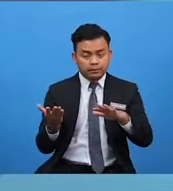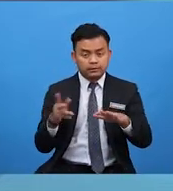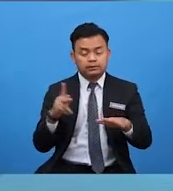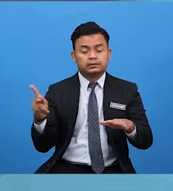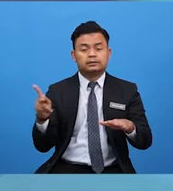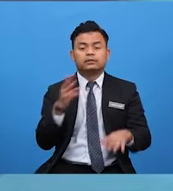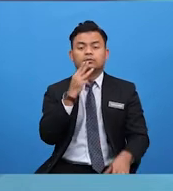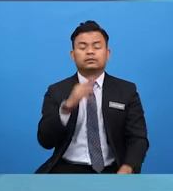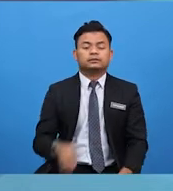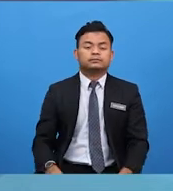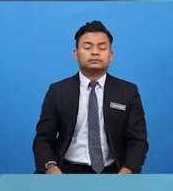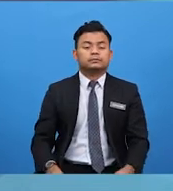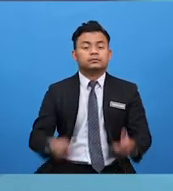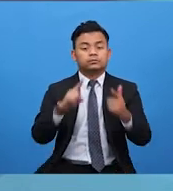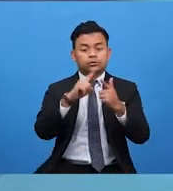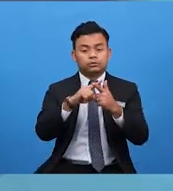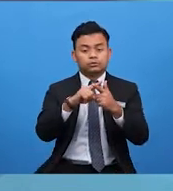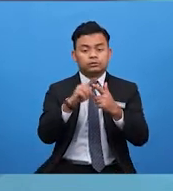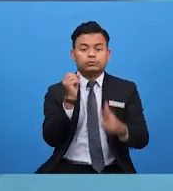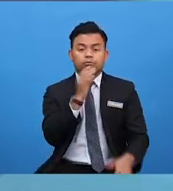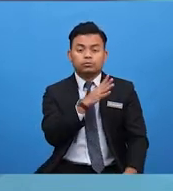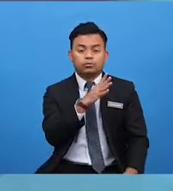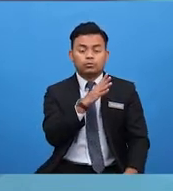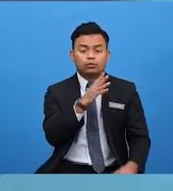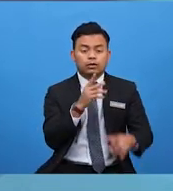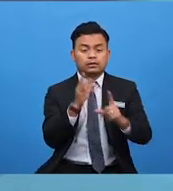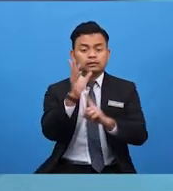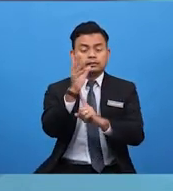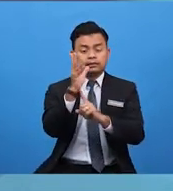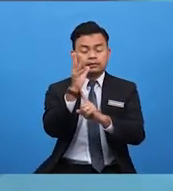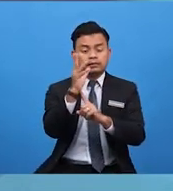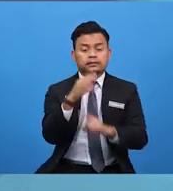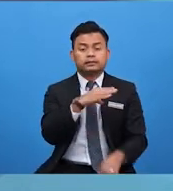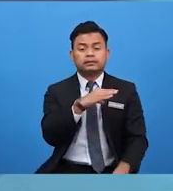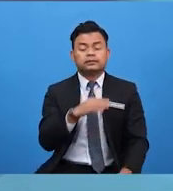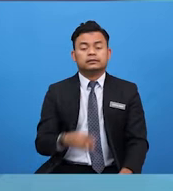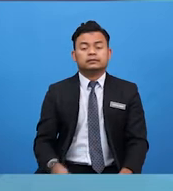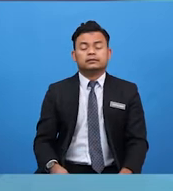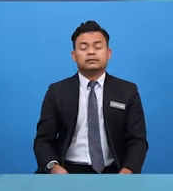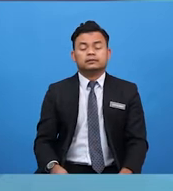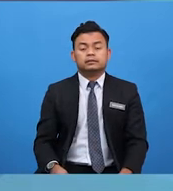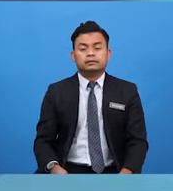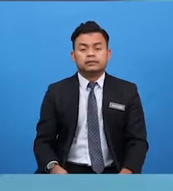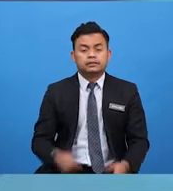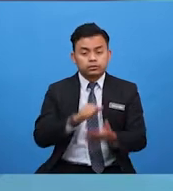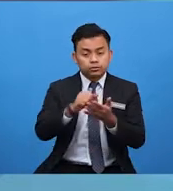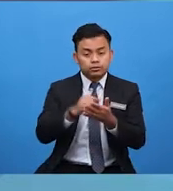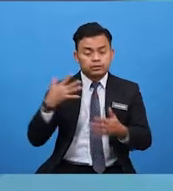proses menanggalkan lilin, proses mencuci kain dan proses pengeringan.